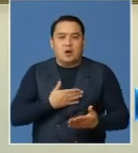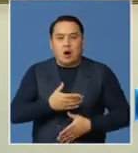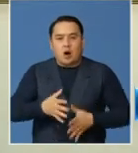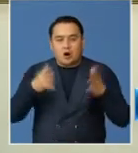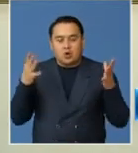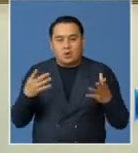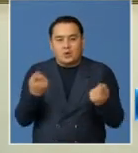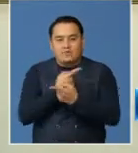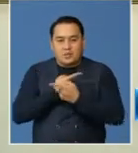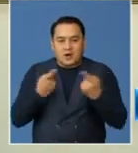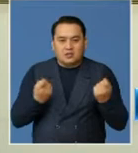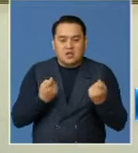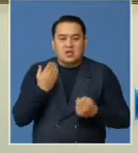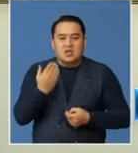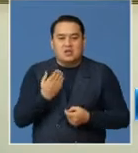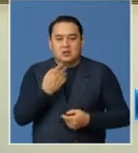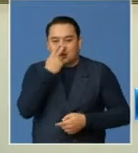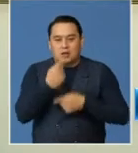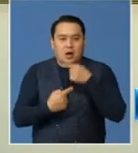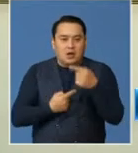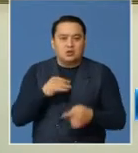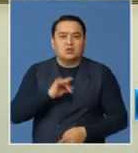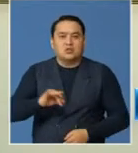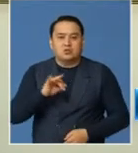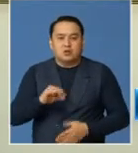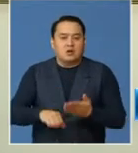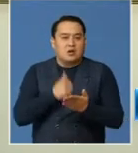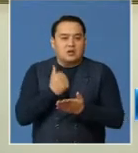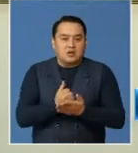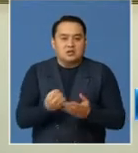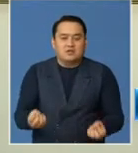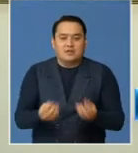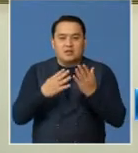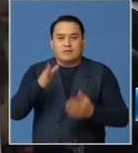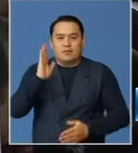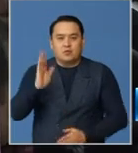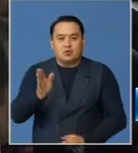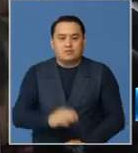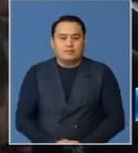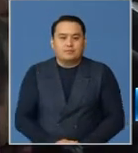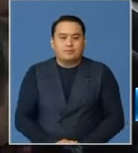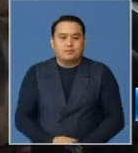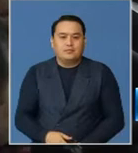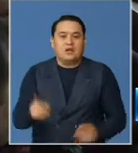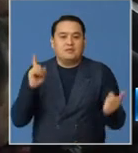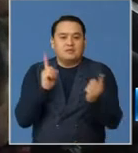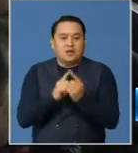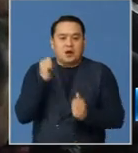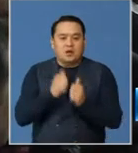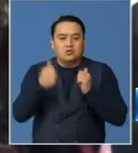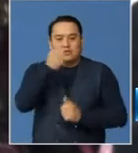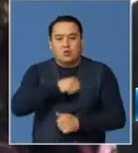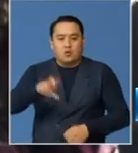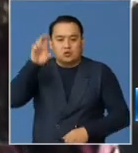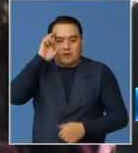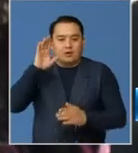огромный поток информации. Но именно традиции и история лягут в основу их светлого будущего. Затронули на встрече и ежегодное послание